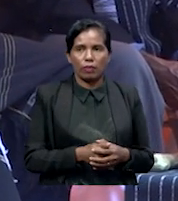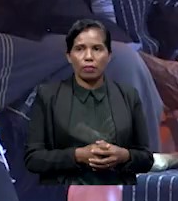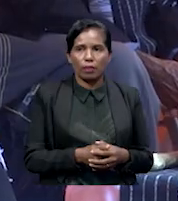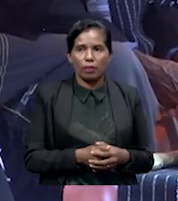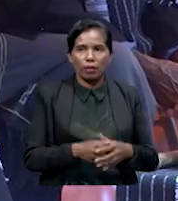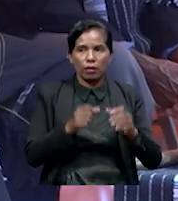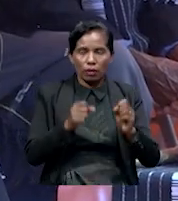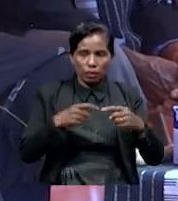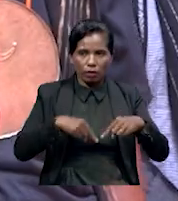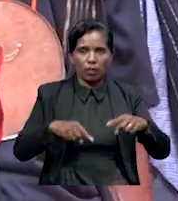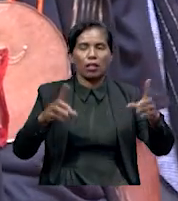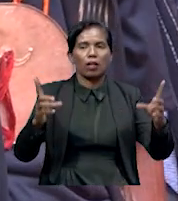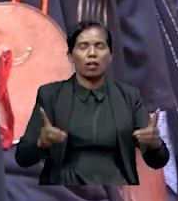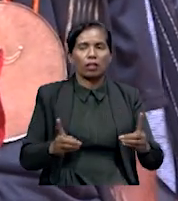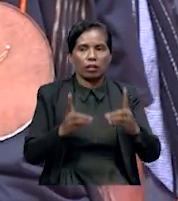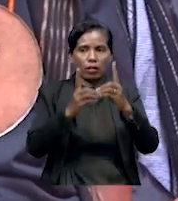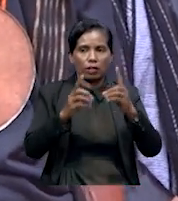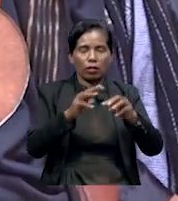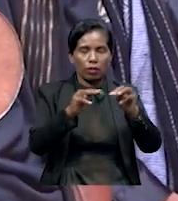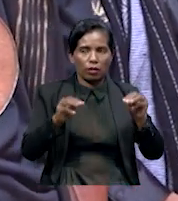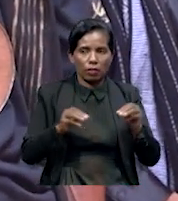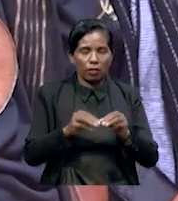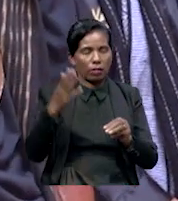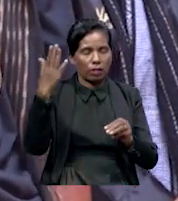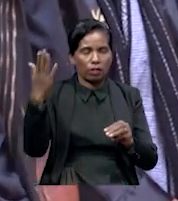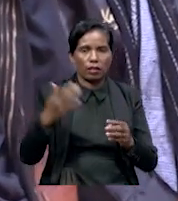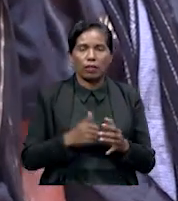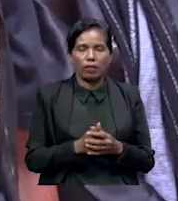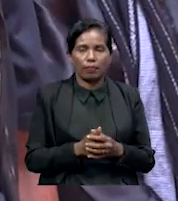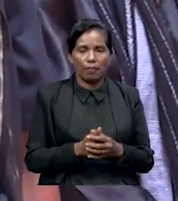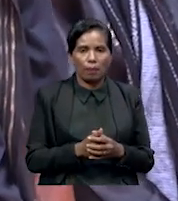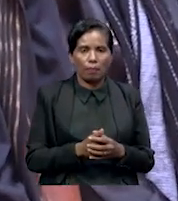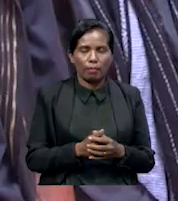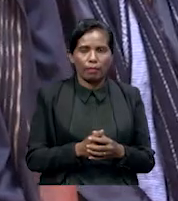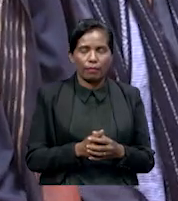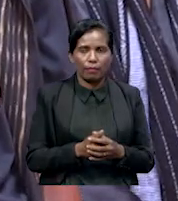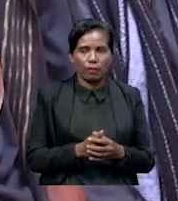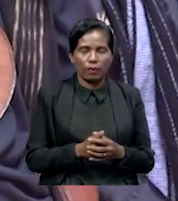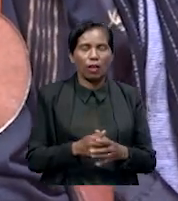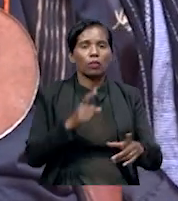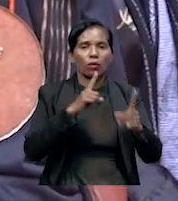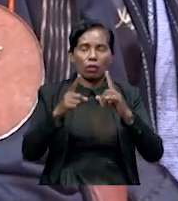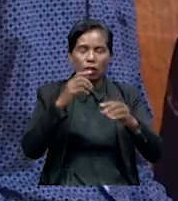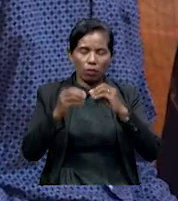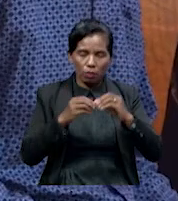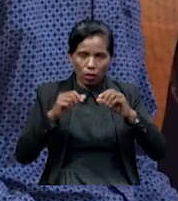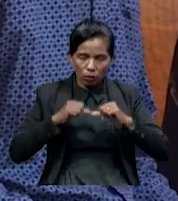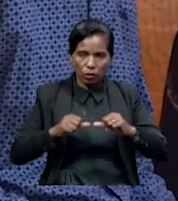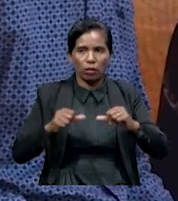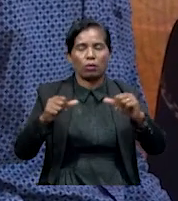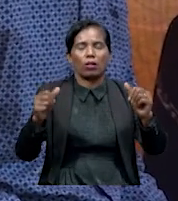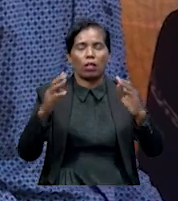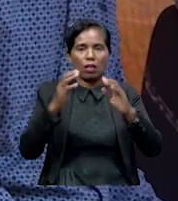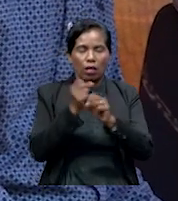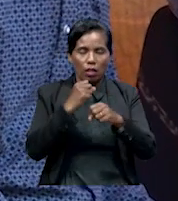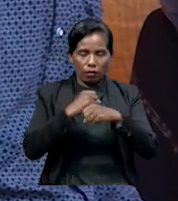hodi ba hasuru mos autoridade militar Koramil ka Kapolsek confirma atau continua hika suku de lesu